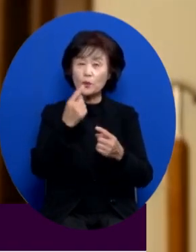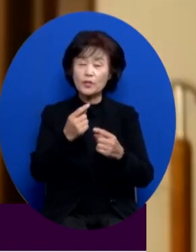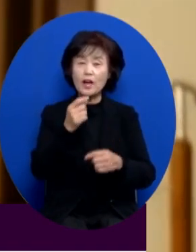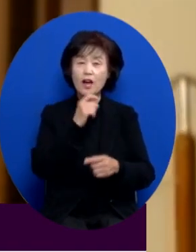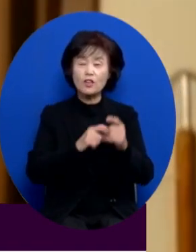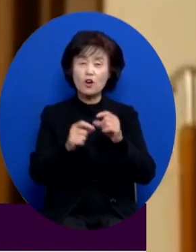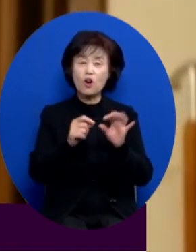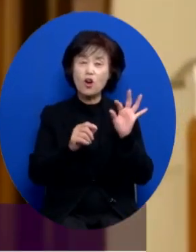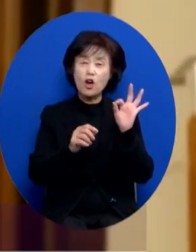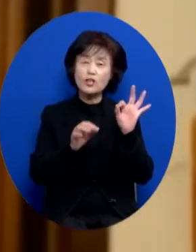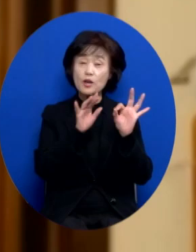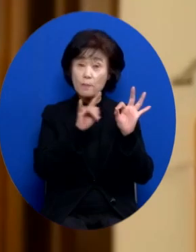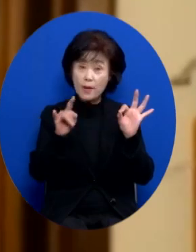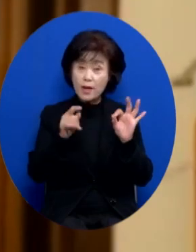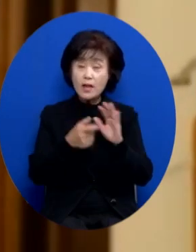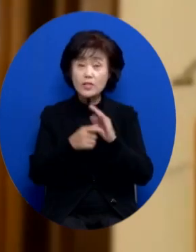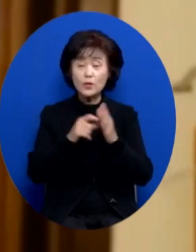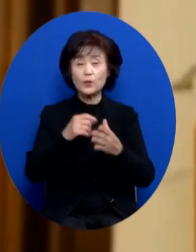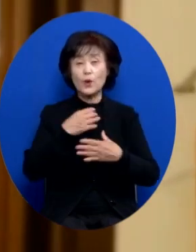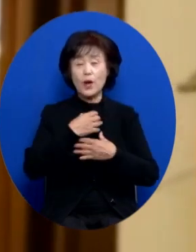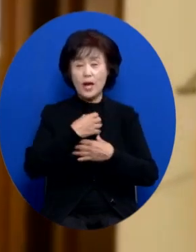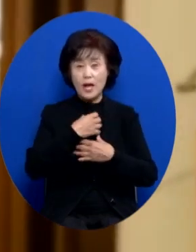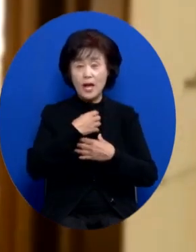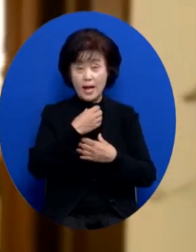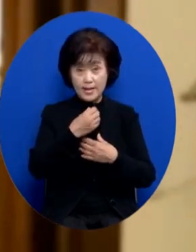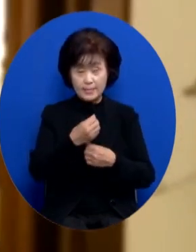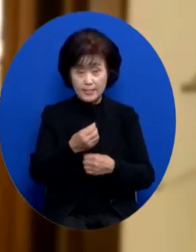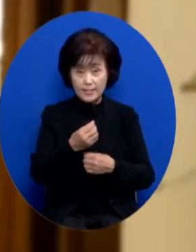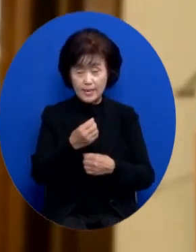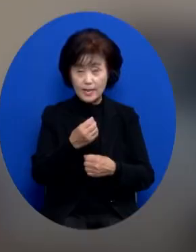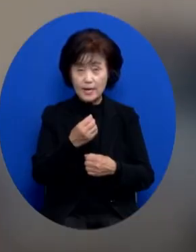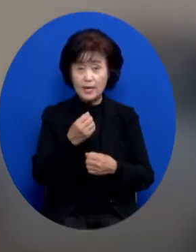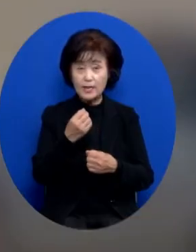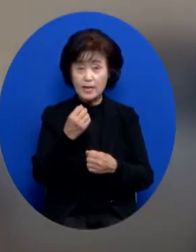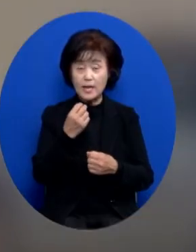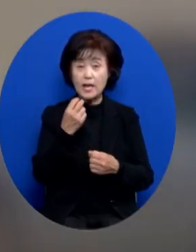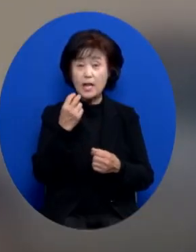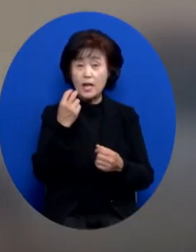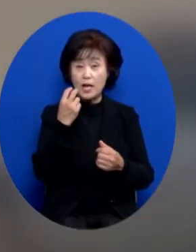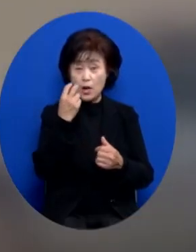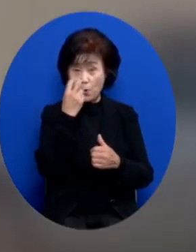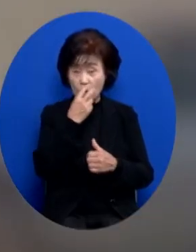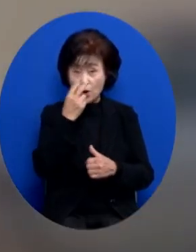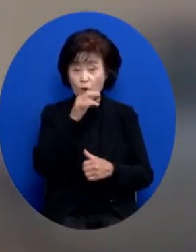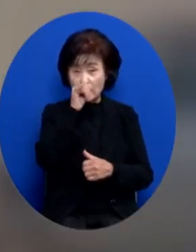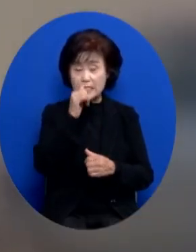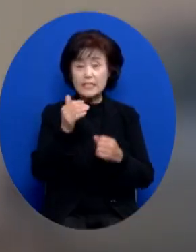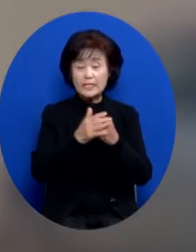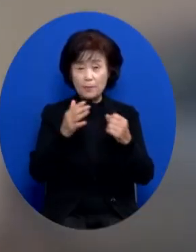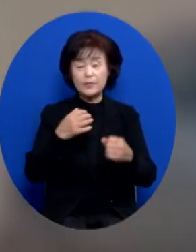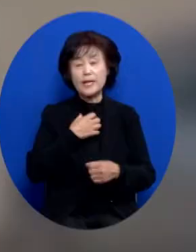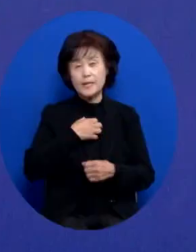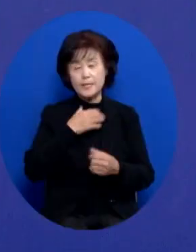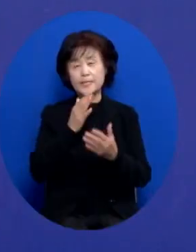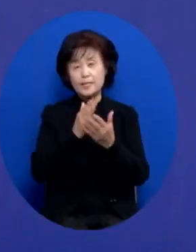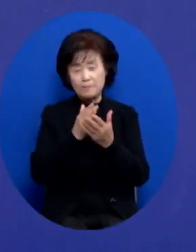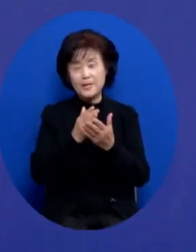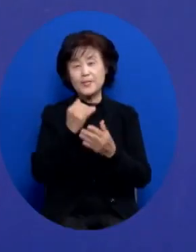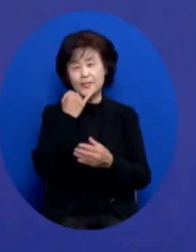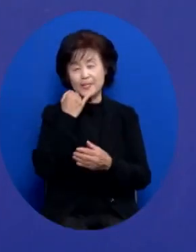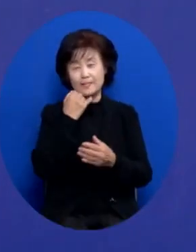취하고 있으니 한국에 계신 분들은 안심하셔도 될것 같다라고 생각 전하고 싶습니다. 네, 지금까지 현지